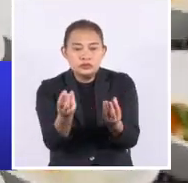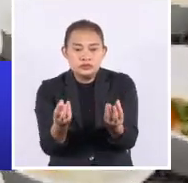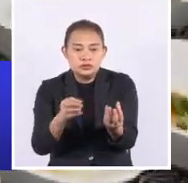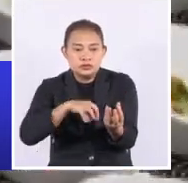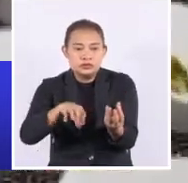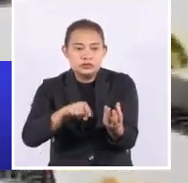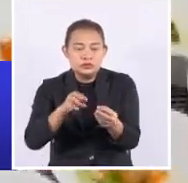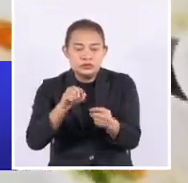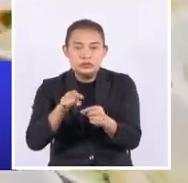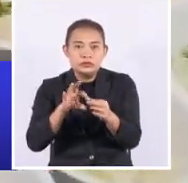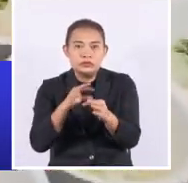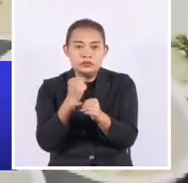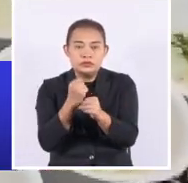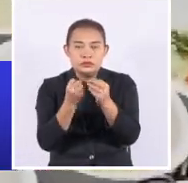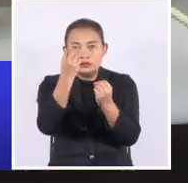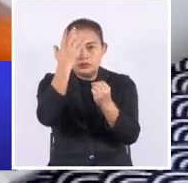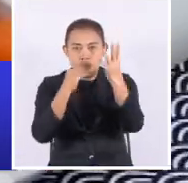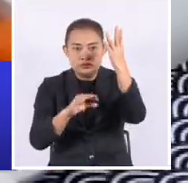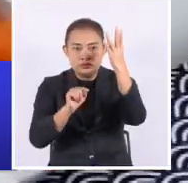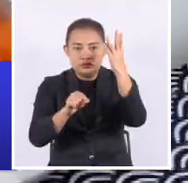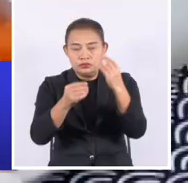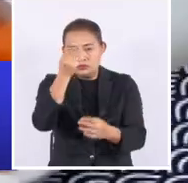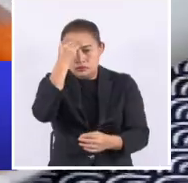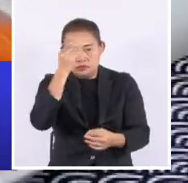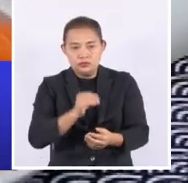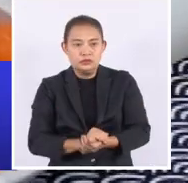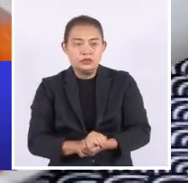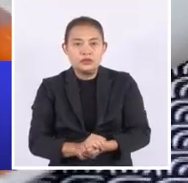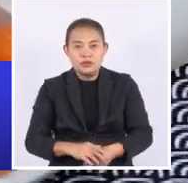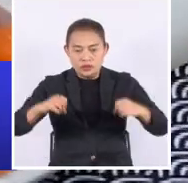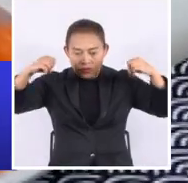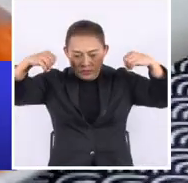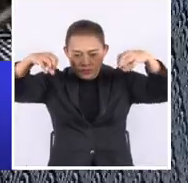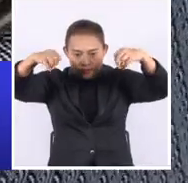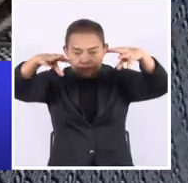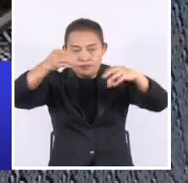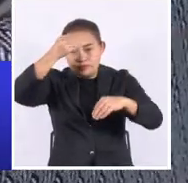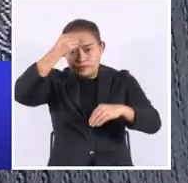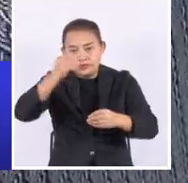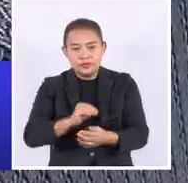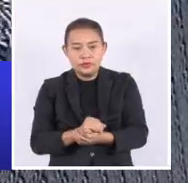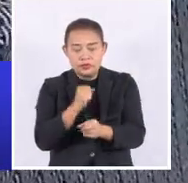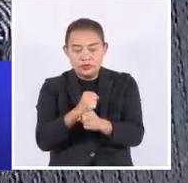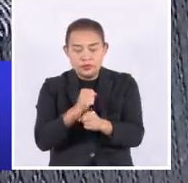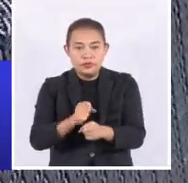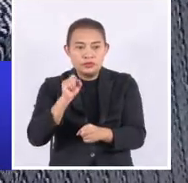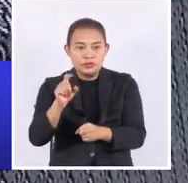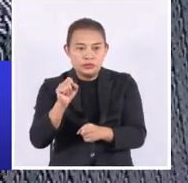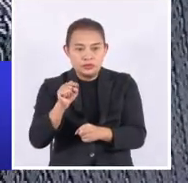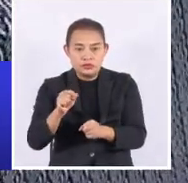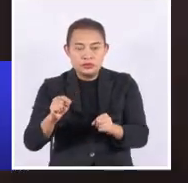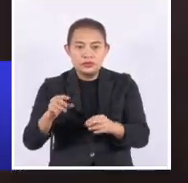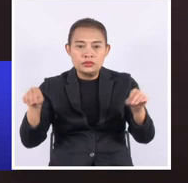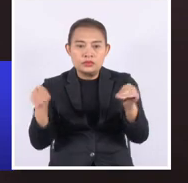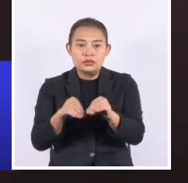ต้นซากุระจำลองนี่นะฮะ มีการประดับโคมไฟญี่ปุ่นมีเชฟเนี่ยกำลังเร่งรีบทำอาหารเนื่องจากจะค่ำแล้วนะ